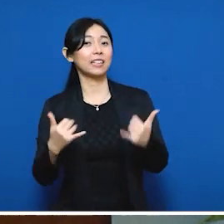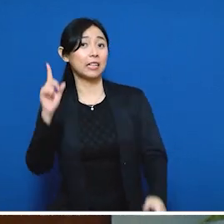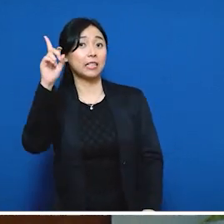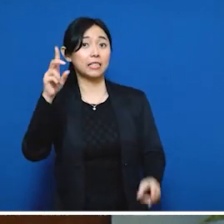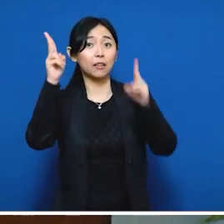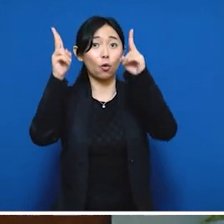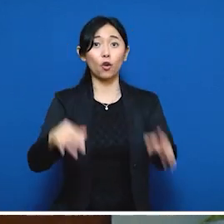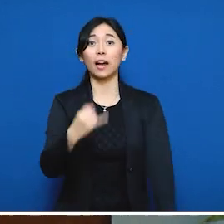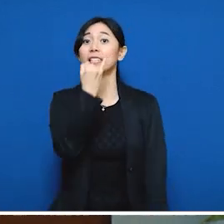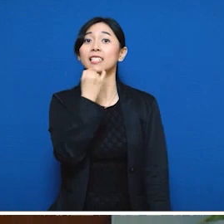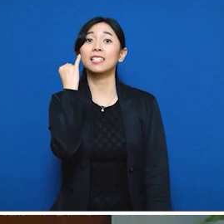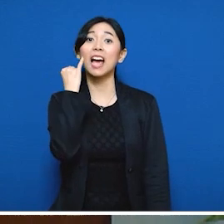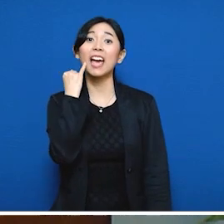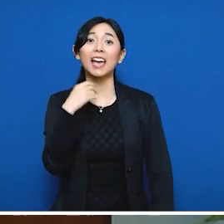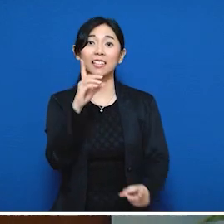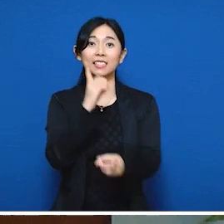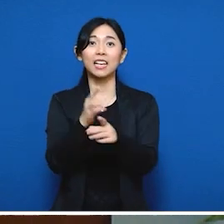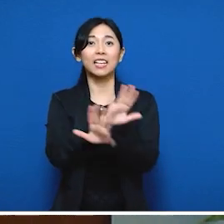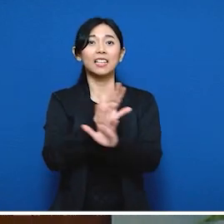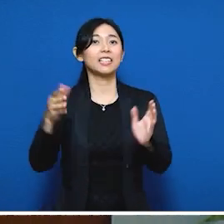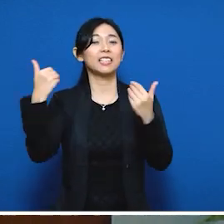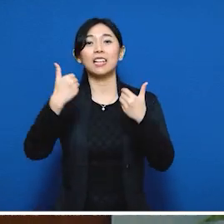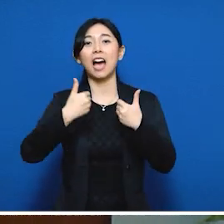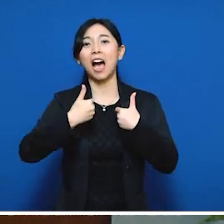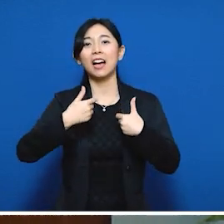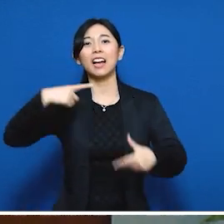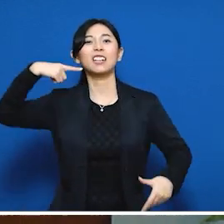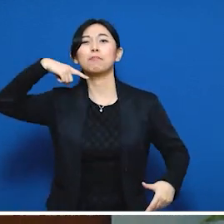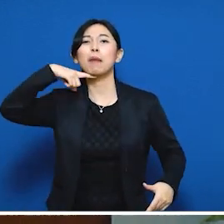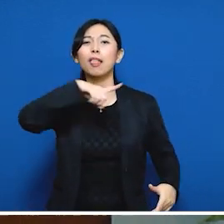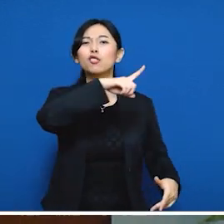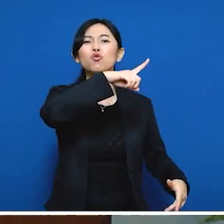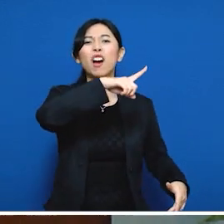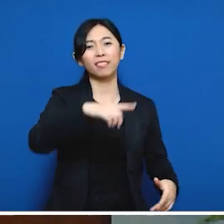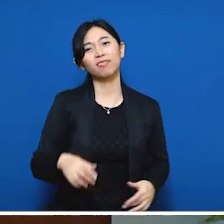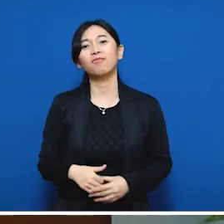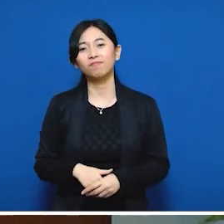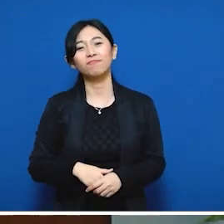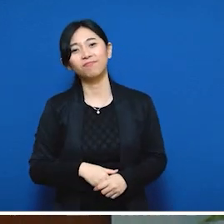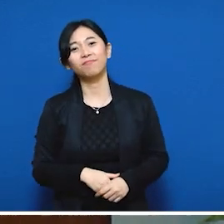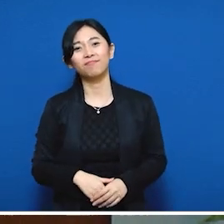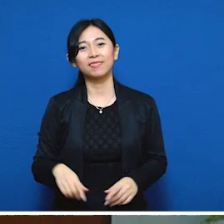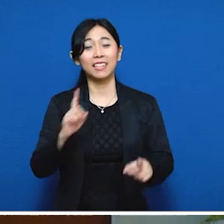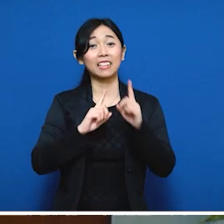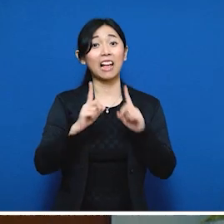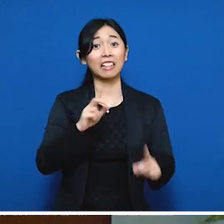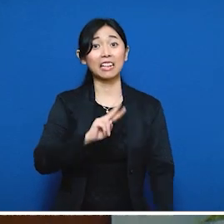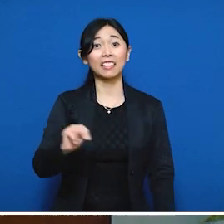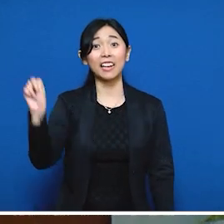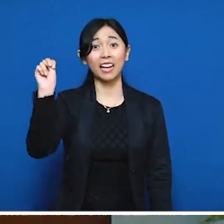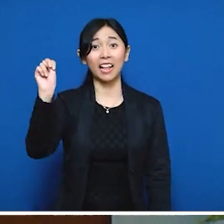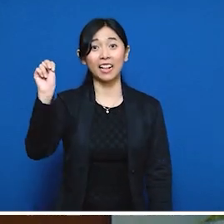seorang Israel sejati, tidak ada kepalsuan di dalamnya." Kata Nathanael